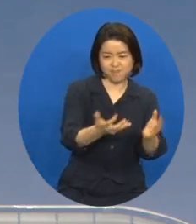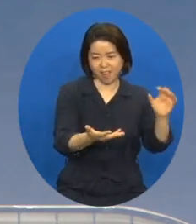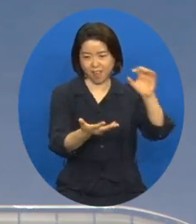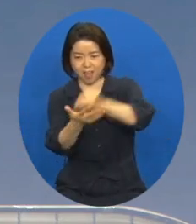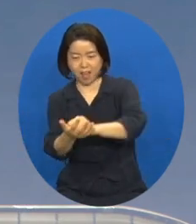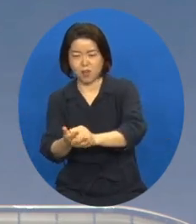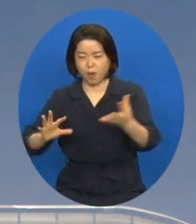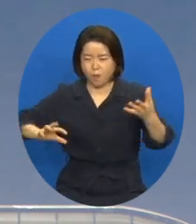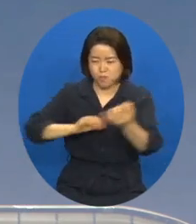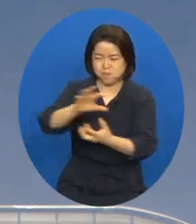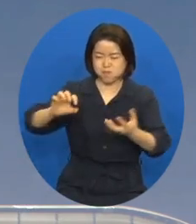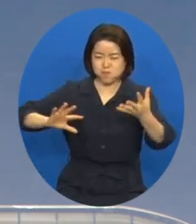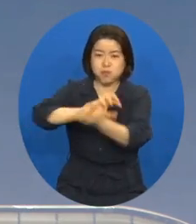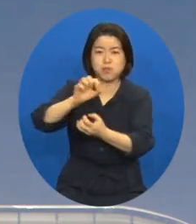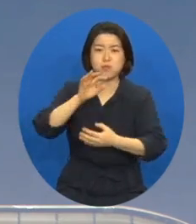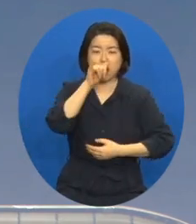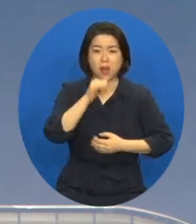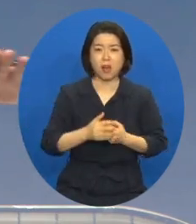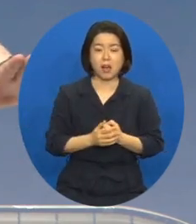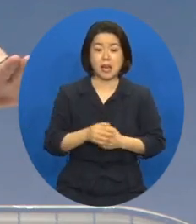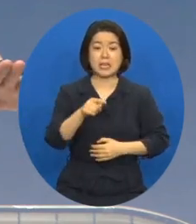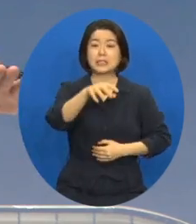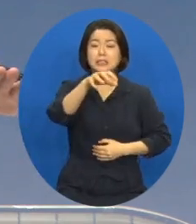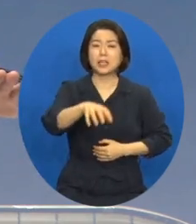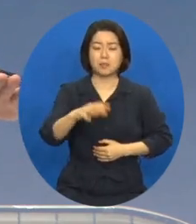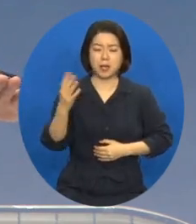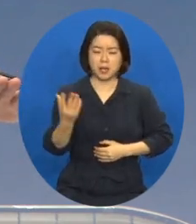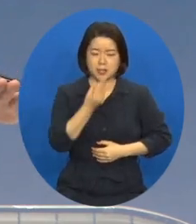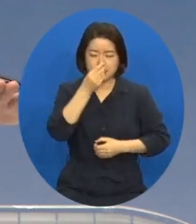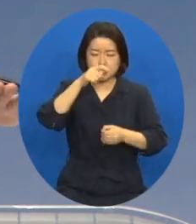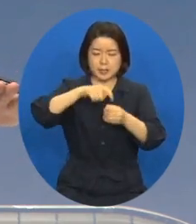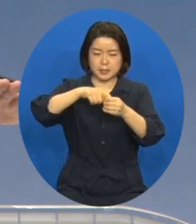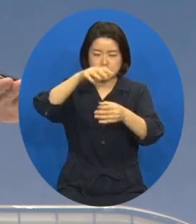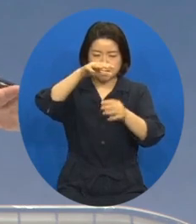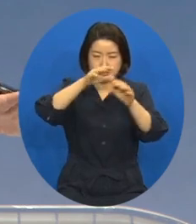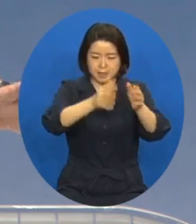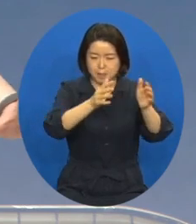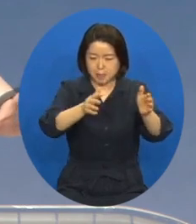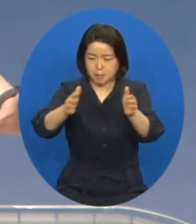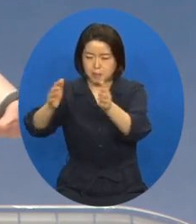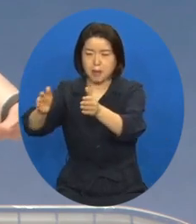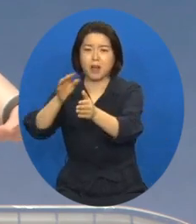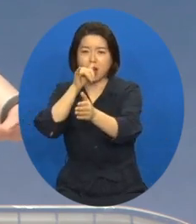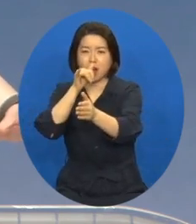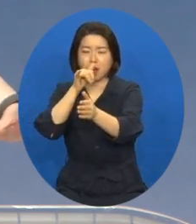난리도 아니었습니다. 그 앞에는 성찬대가 차려져 있었습니다. 세상에